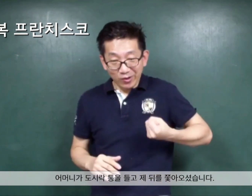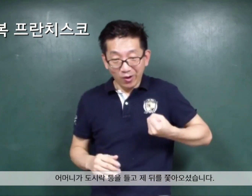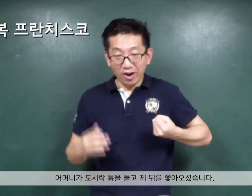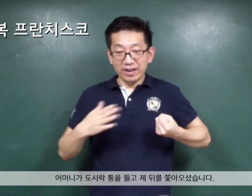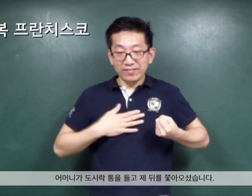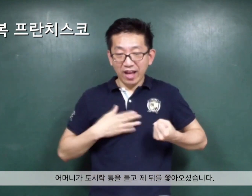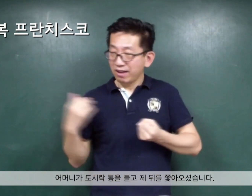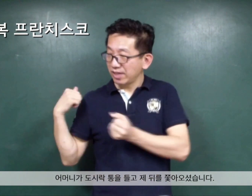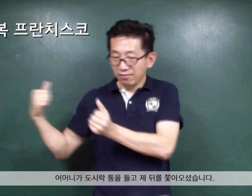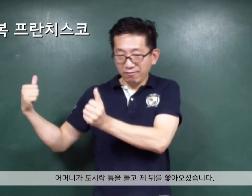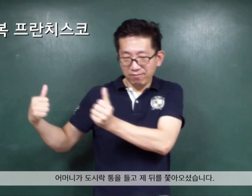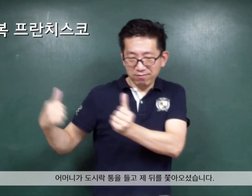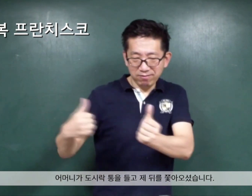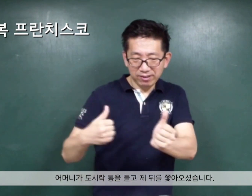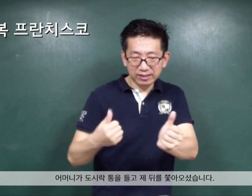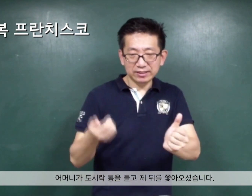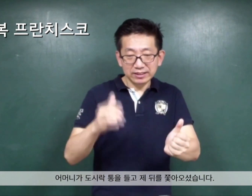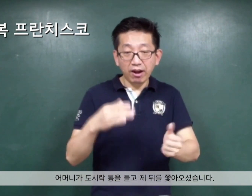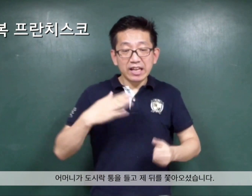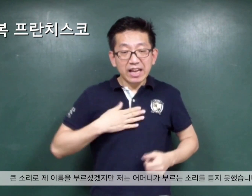뒤를 쫓아오셨습니다.